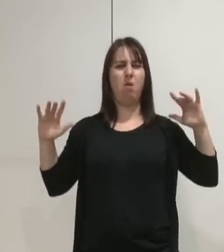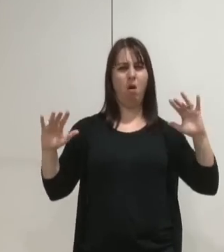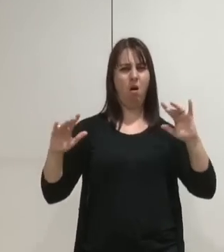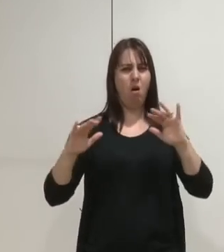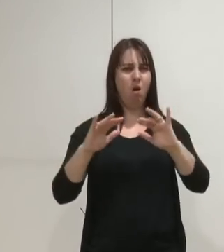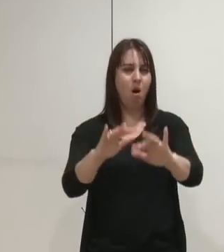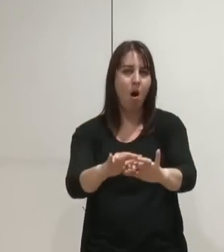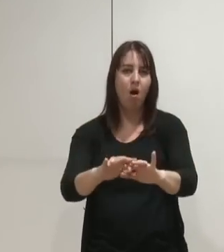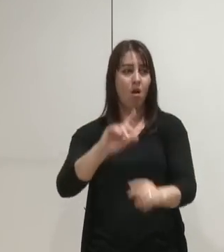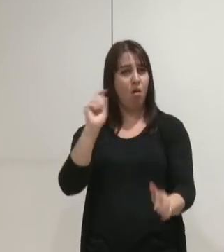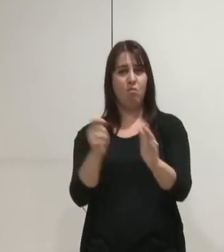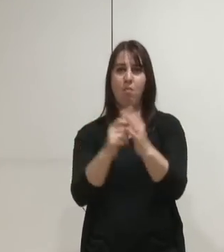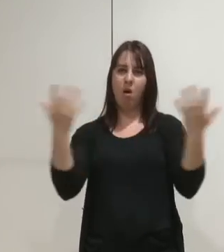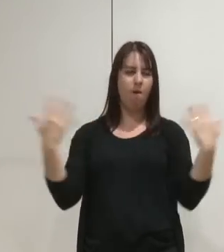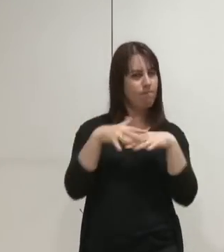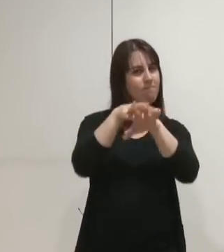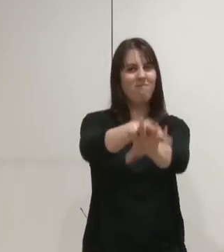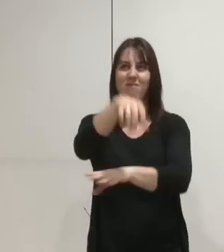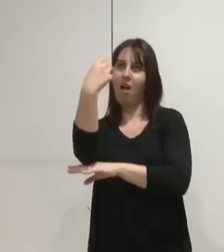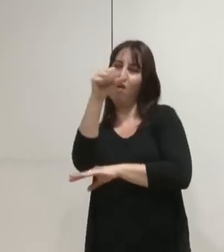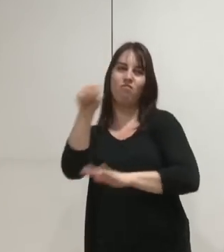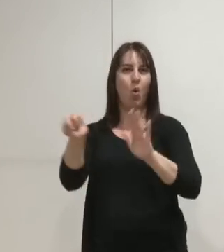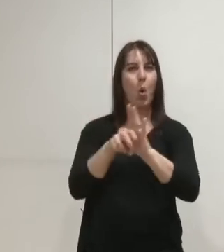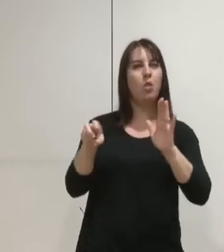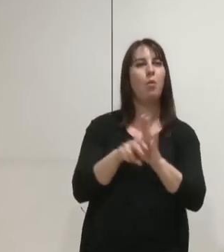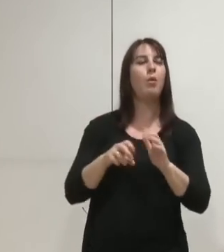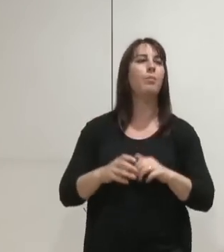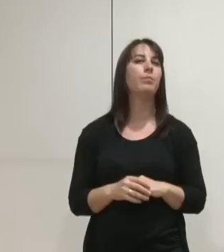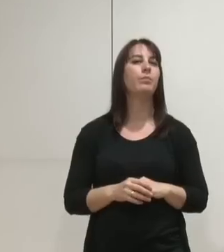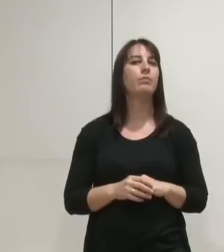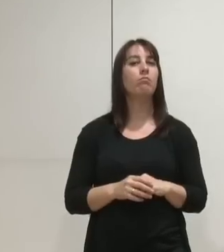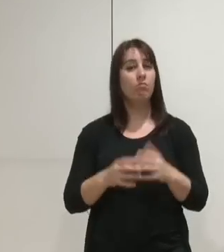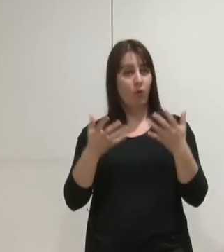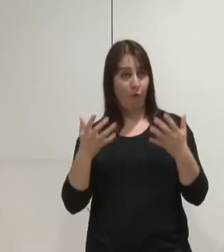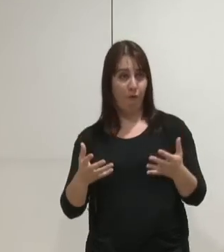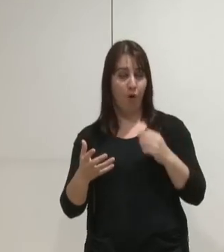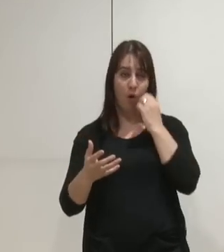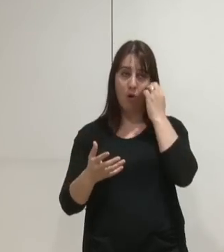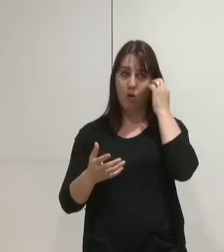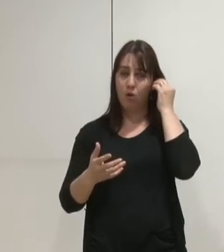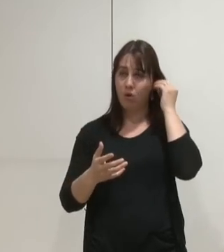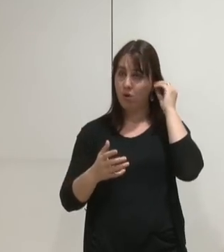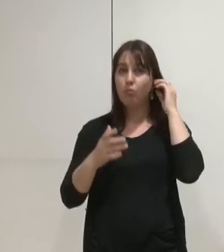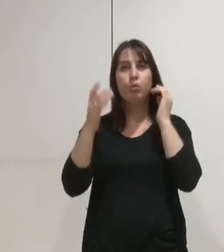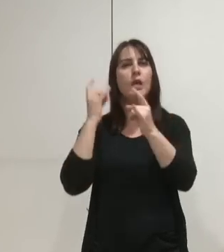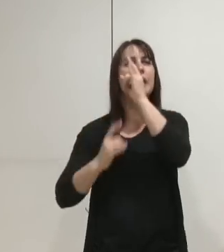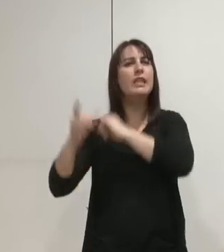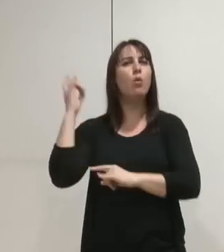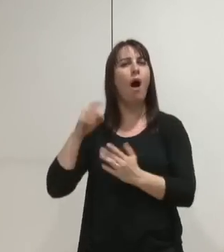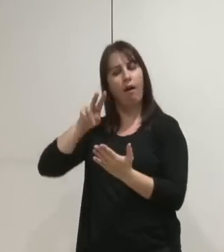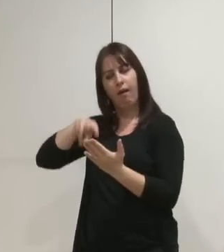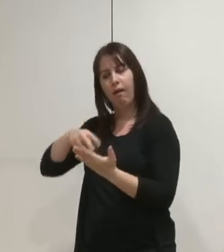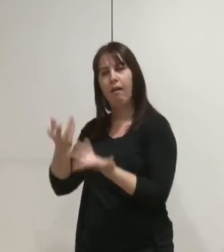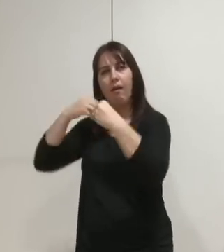moment qui rassemble et si vous voulez aller plus loin vous pouvez pour par faaire vos connaissances historiques